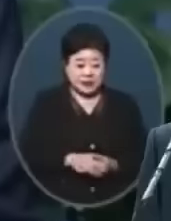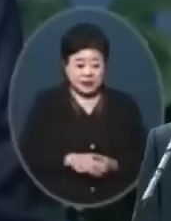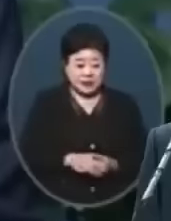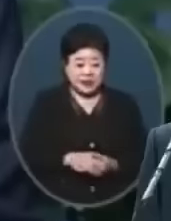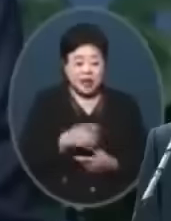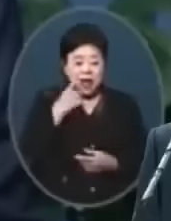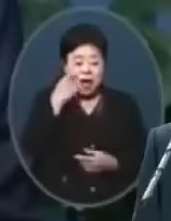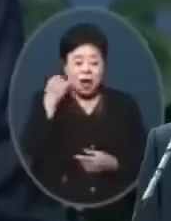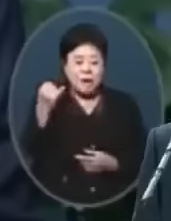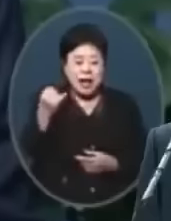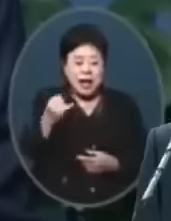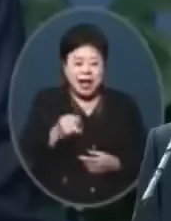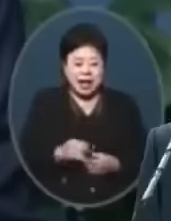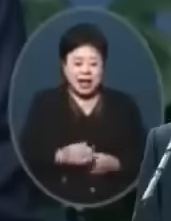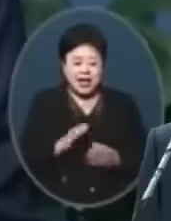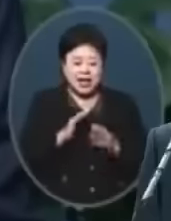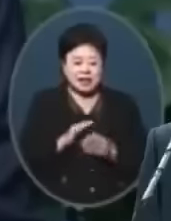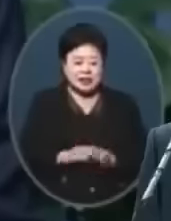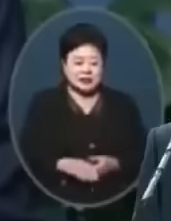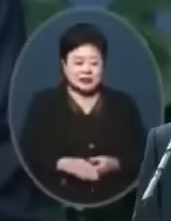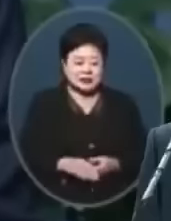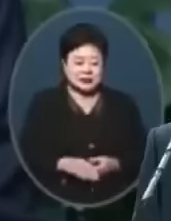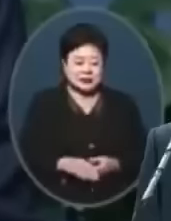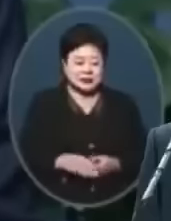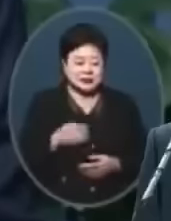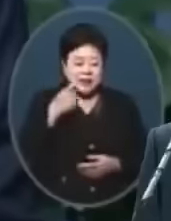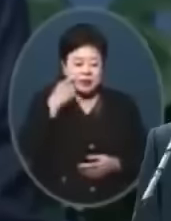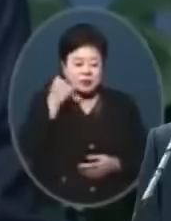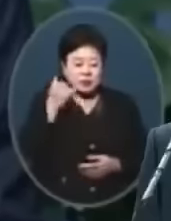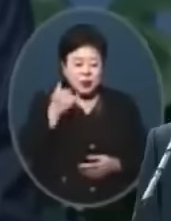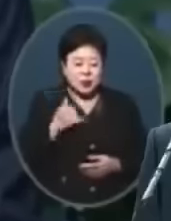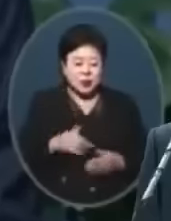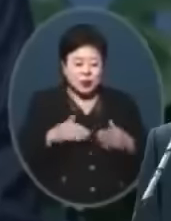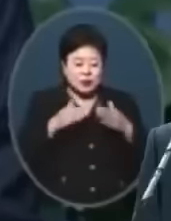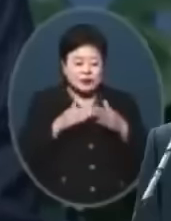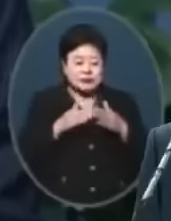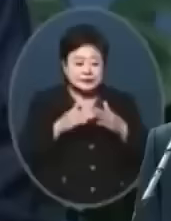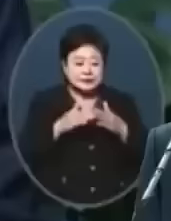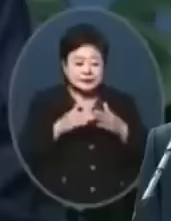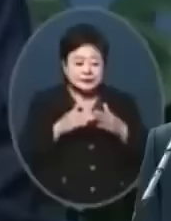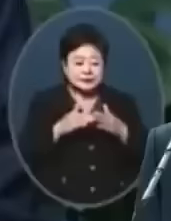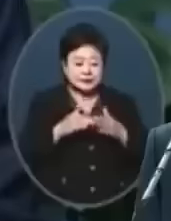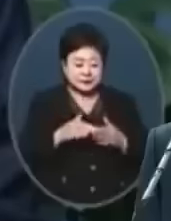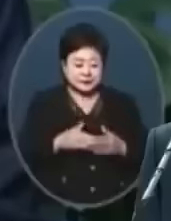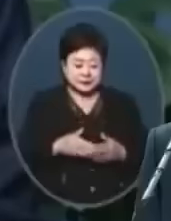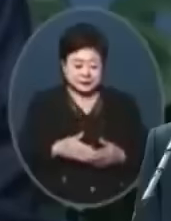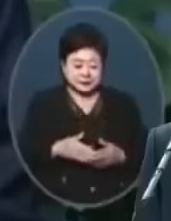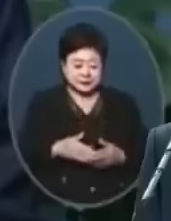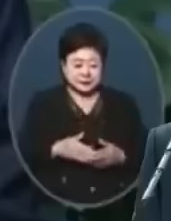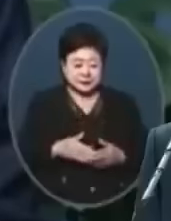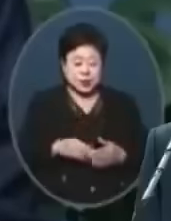그 어머니의 친정집인 라반 집에 가서